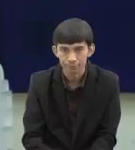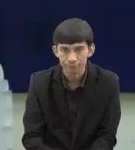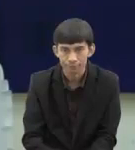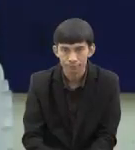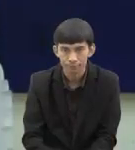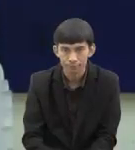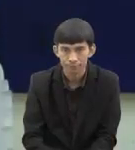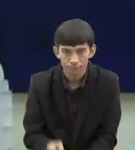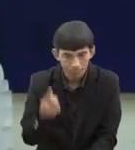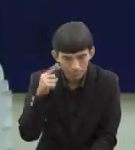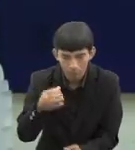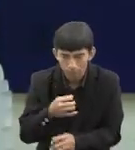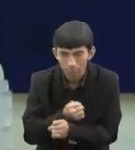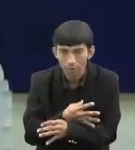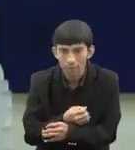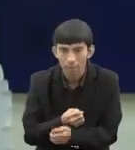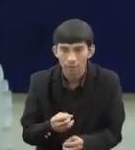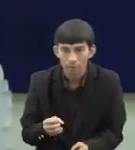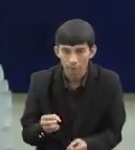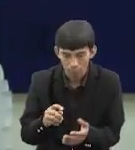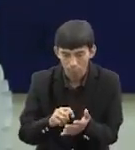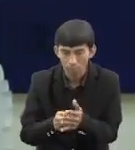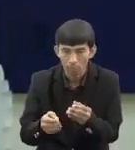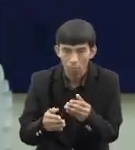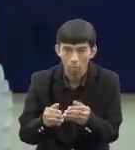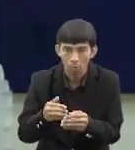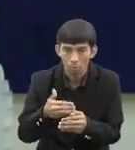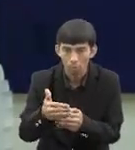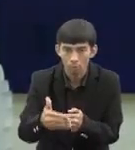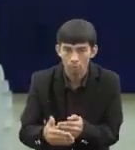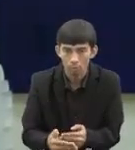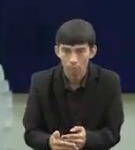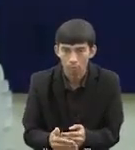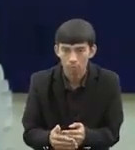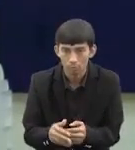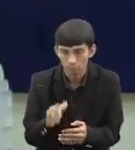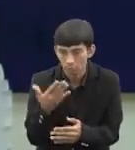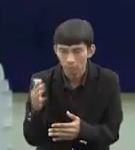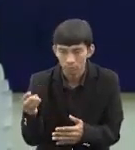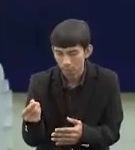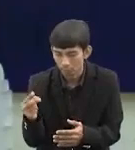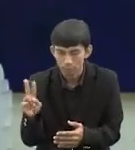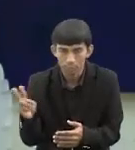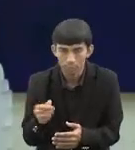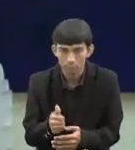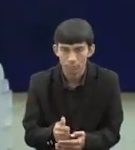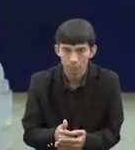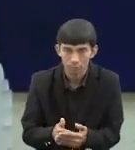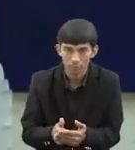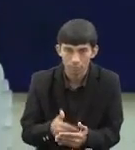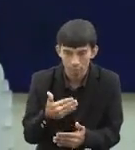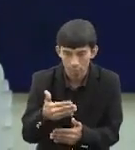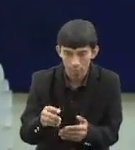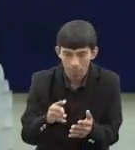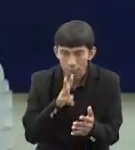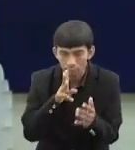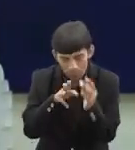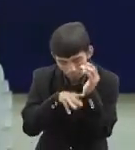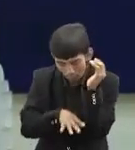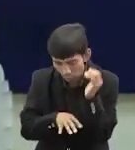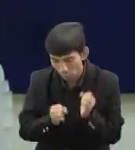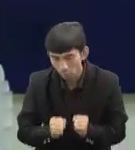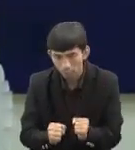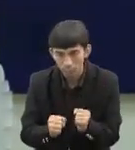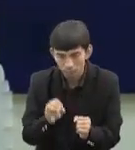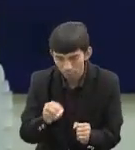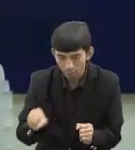Bộ khlách hô phê phót rộng nơ. Toàn đây sao nơ là bọc chi chết. Cảm ơn các bạn đã theo dõi và hãy subscribe cho kênh